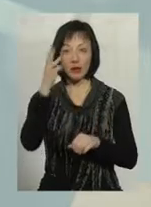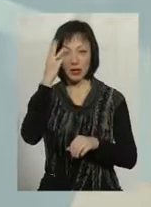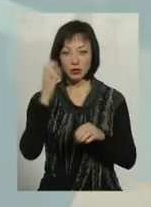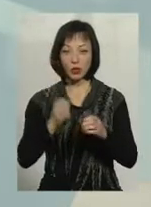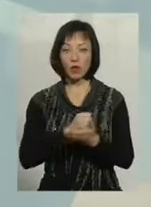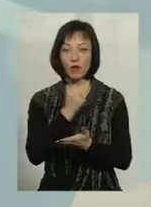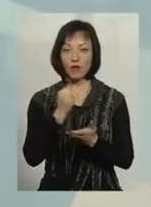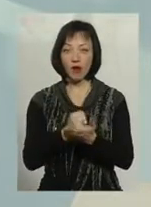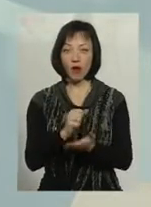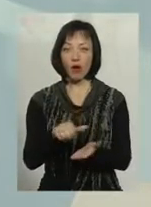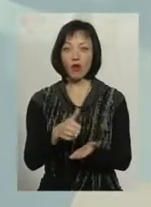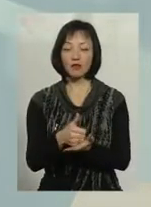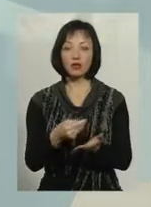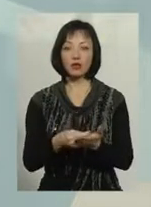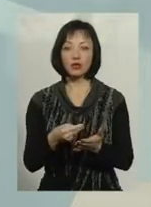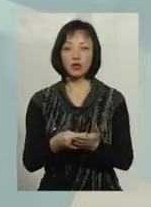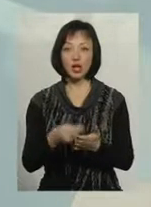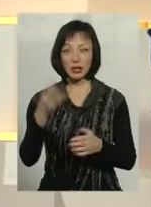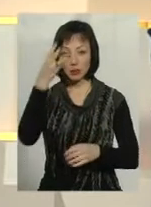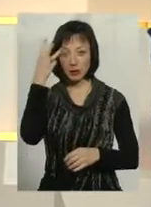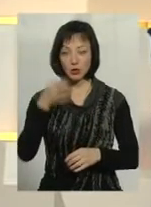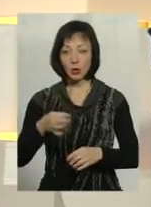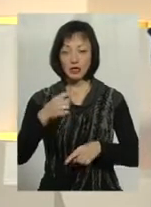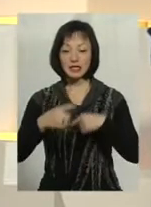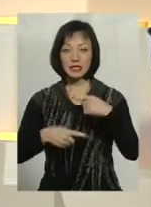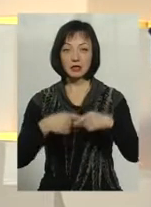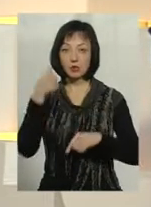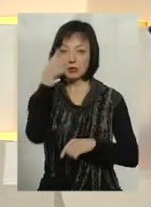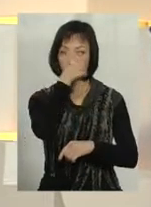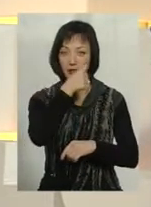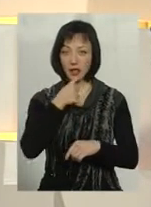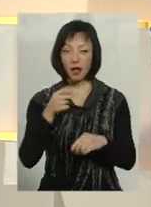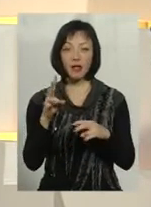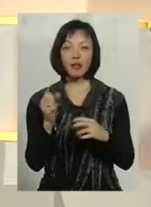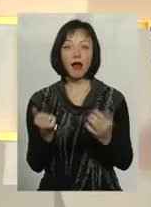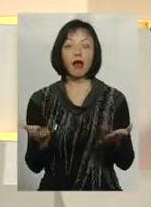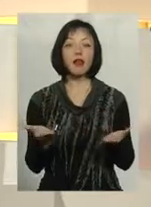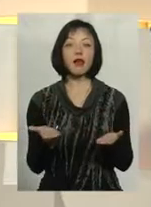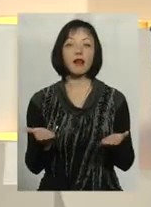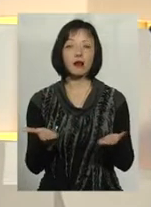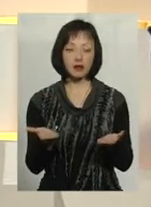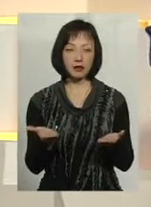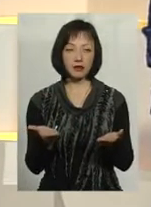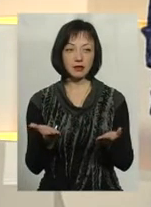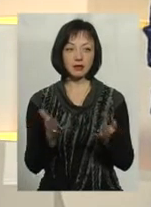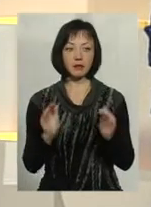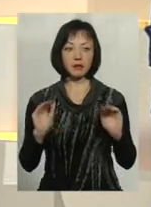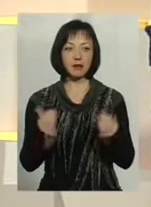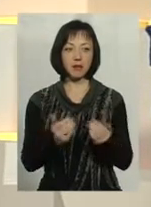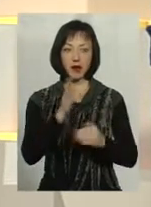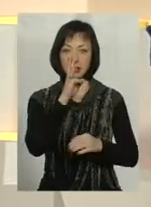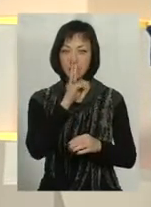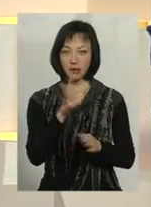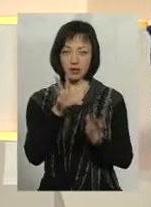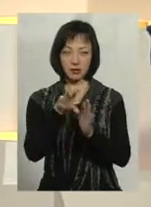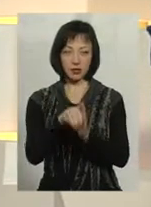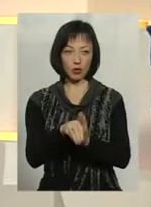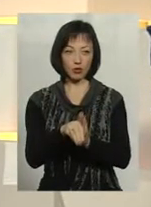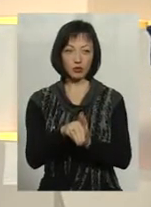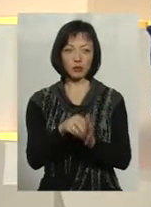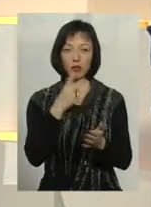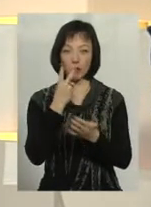органами. Все, що від нас залежить, ми стараємося зробити, аби пом'якшити оцей удар по малому і середньому бізнесу. Тому що ми ж